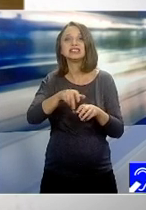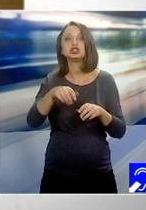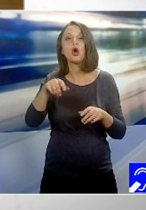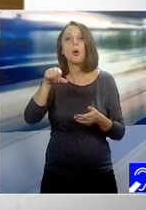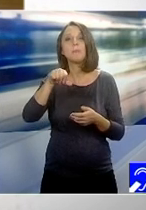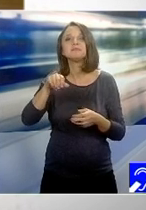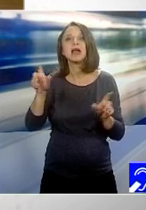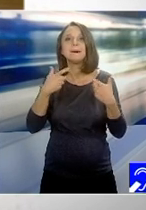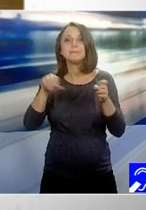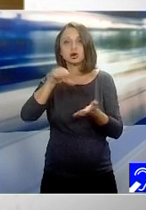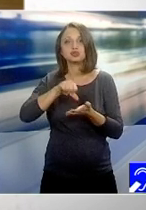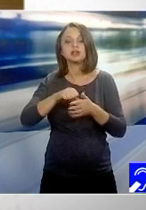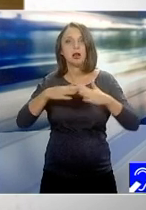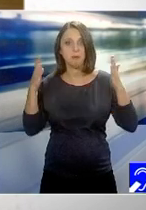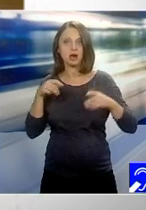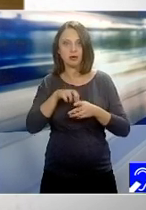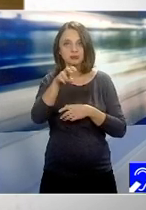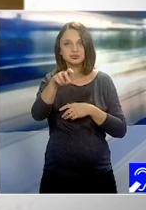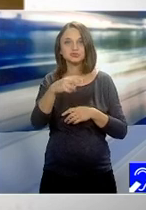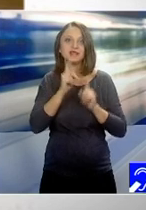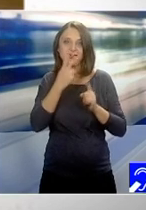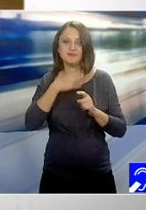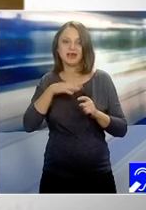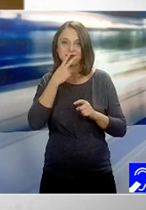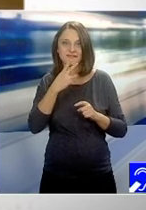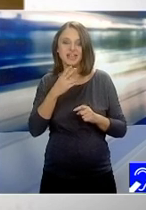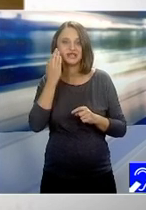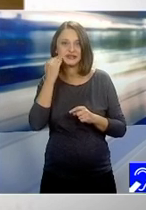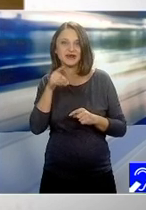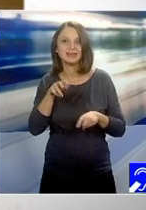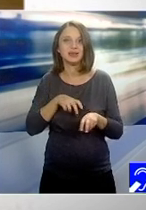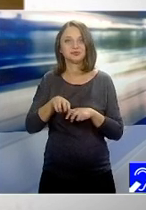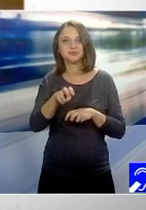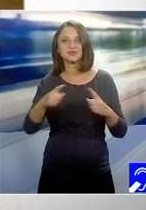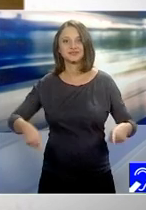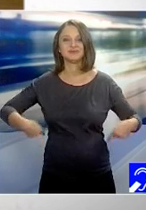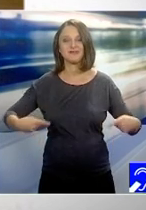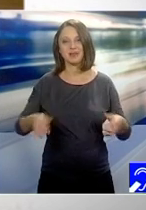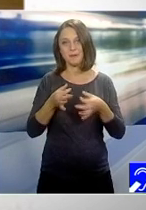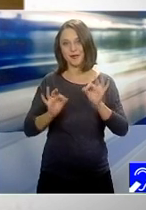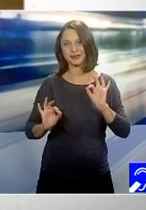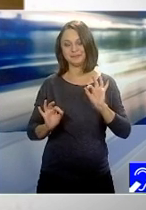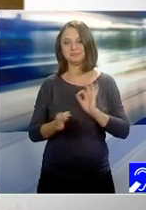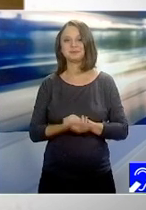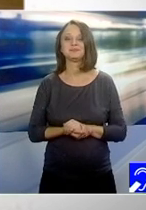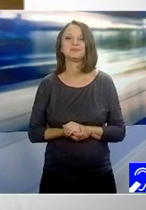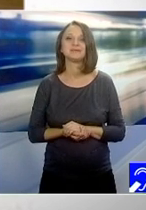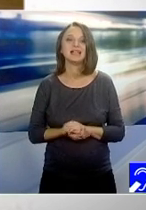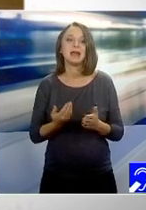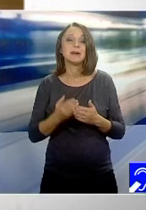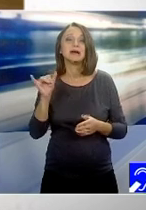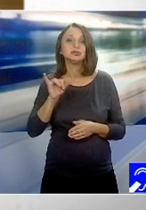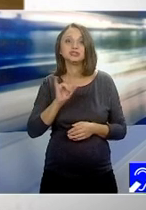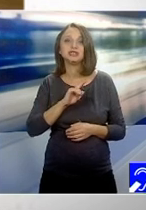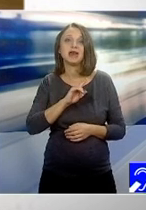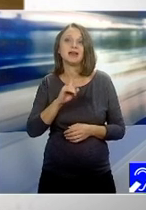mai departe, pentru a vedea zâmbetul și motivația acestor fete extraordinare care vor defila în această seară în fața dumneavoastră. Pentru aceia care nu